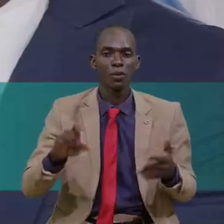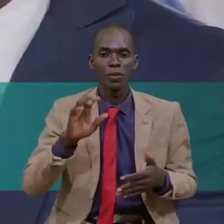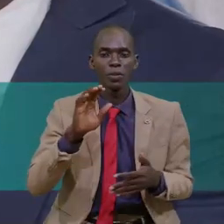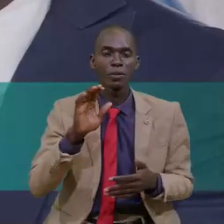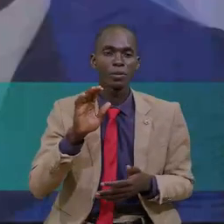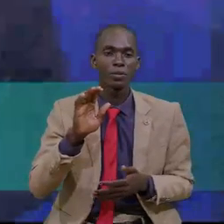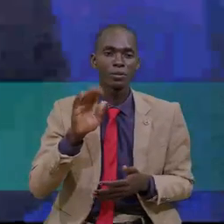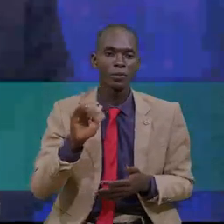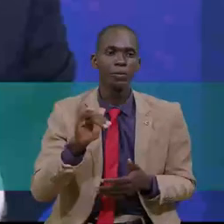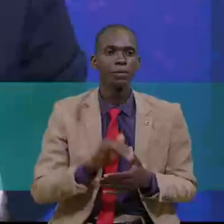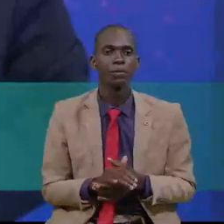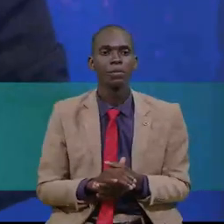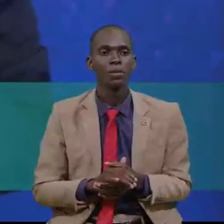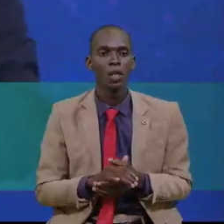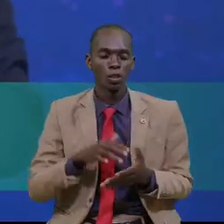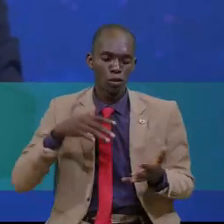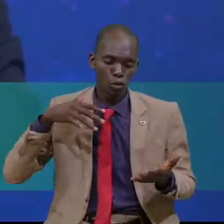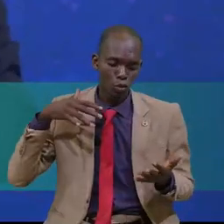Chapitre 2, verset